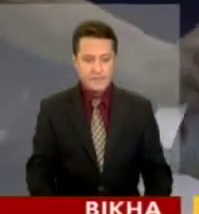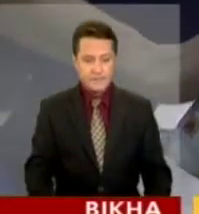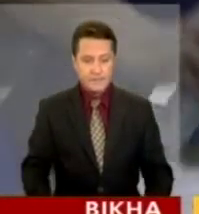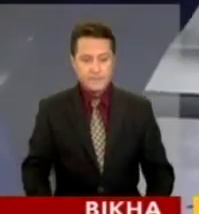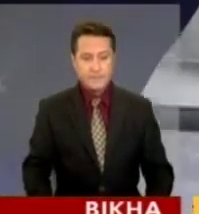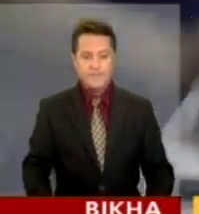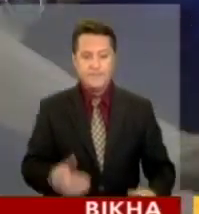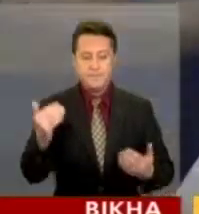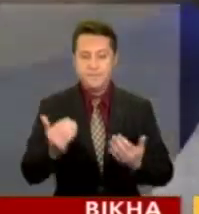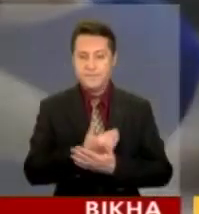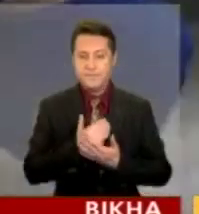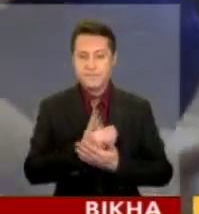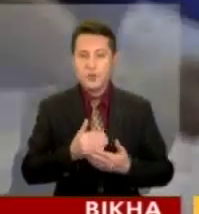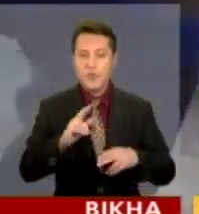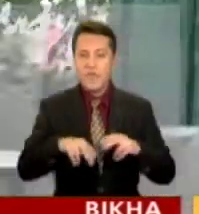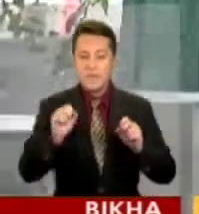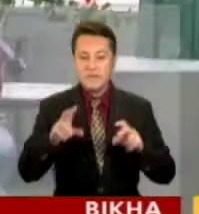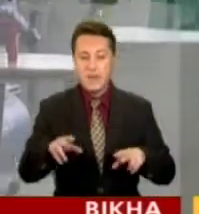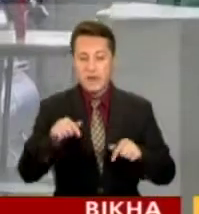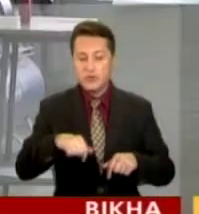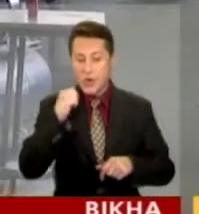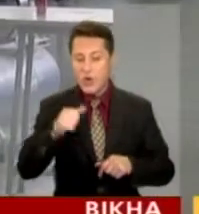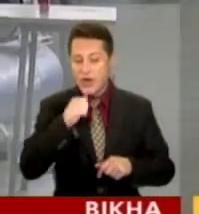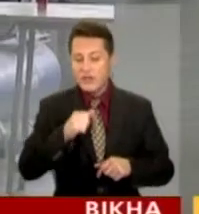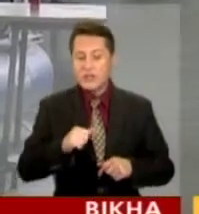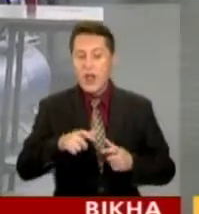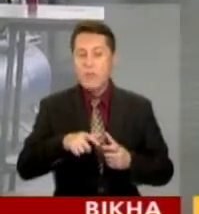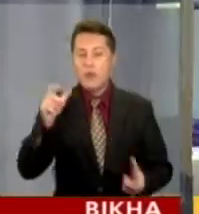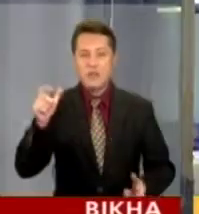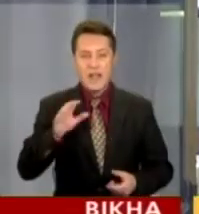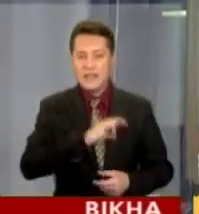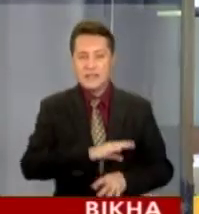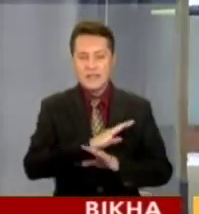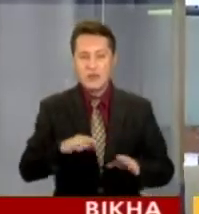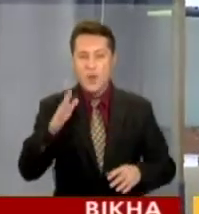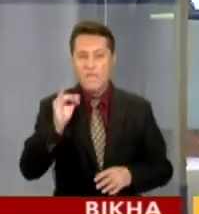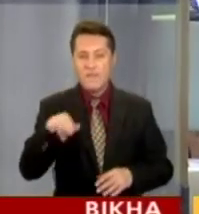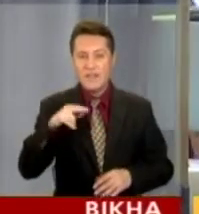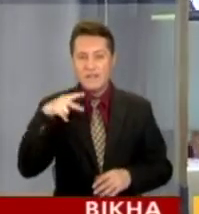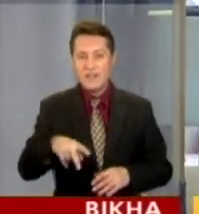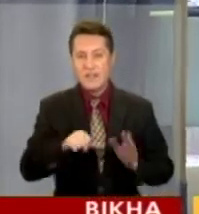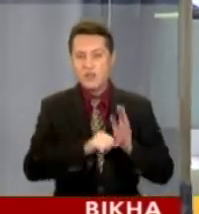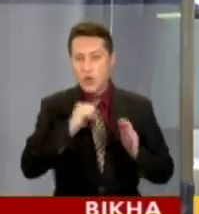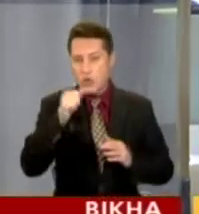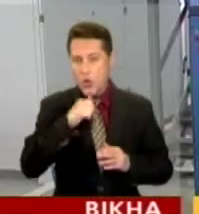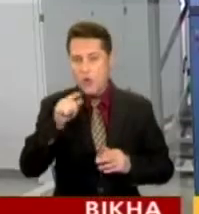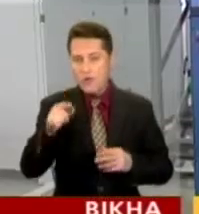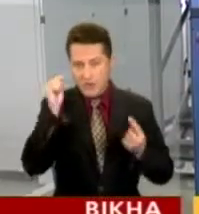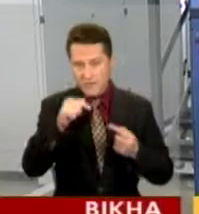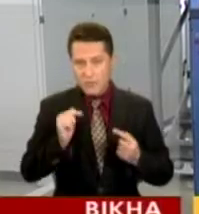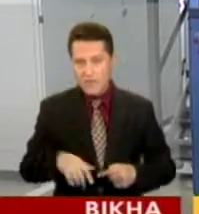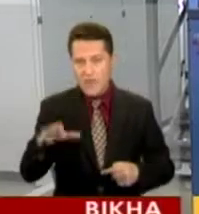нових засобів безпеки до цьогорічних бюлетенів не застосовували кажуть від 2006 року вони й так відповідають